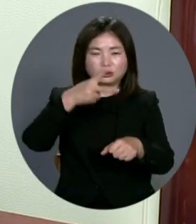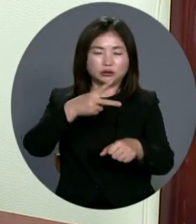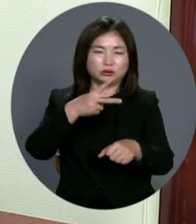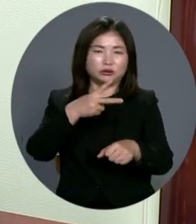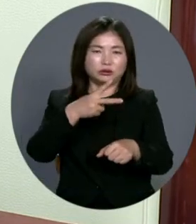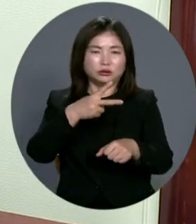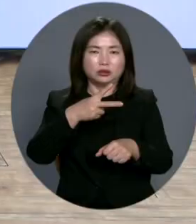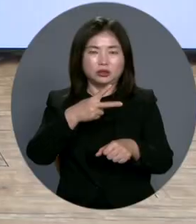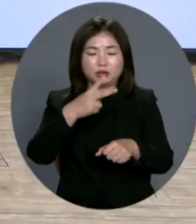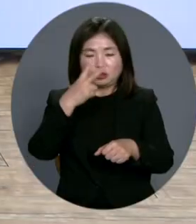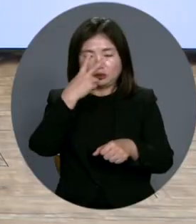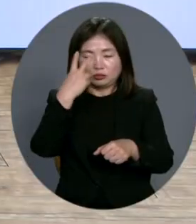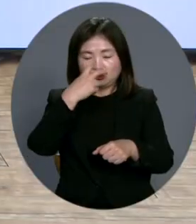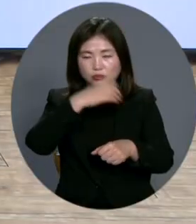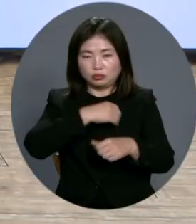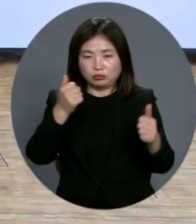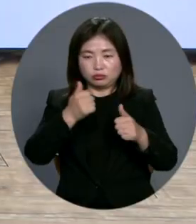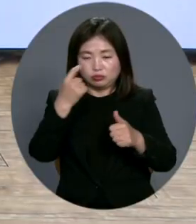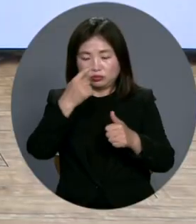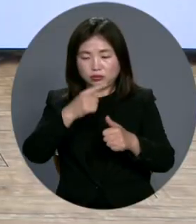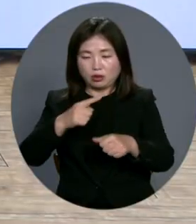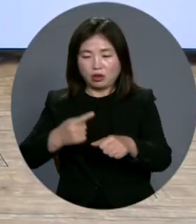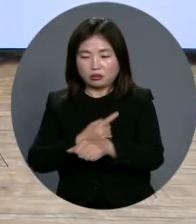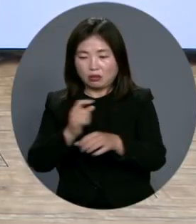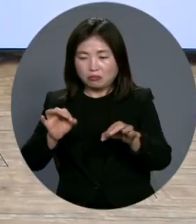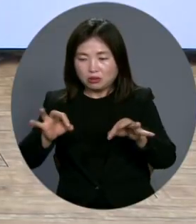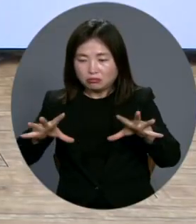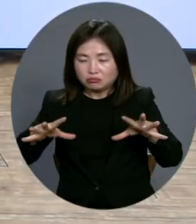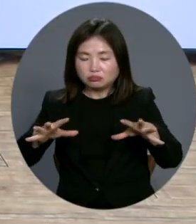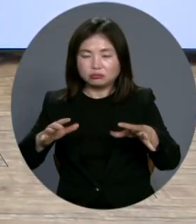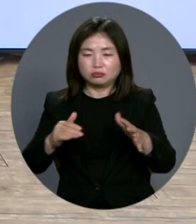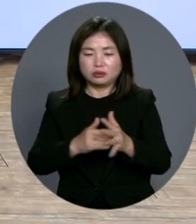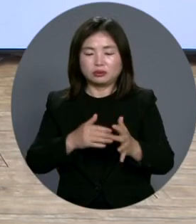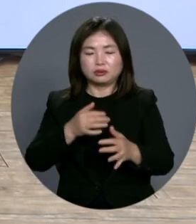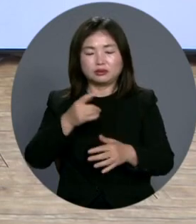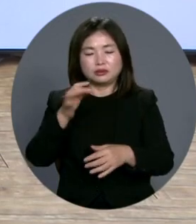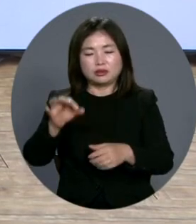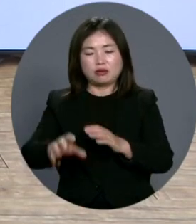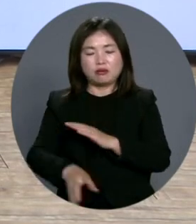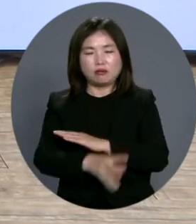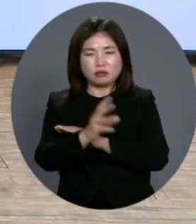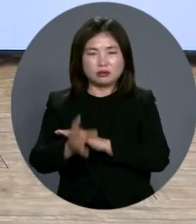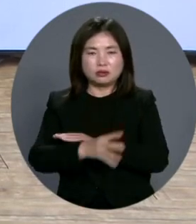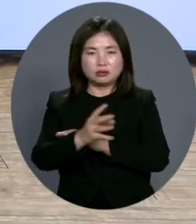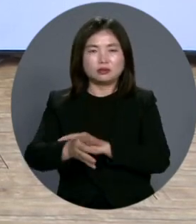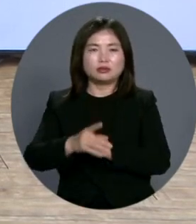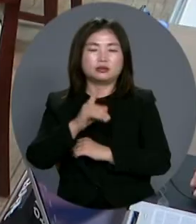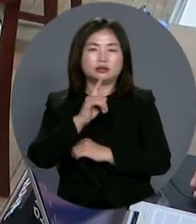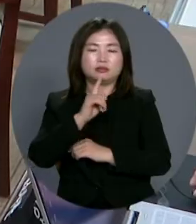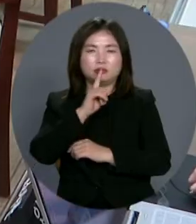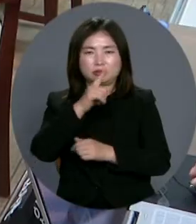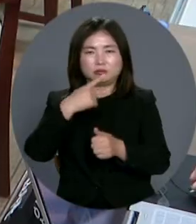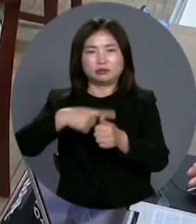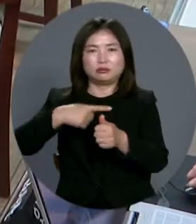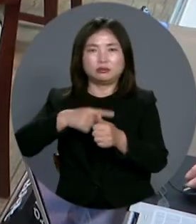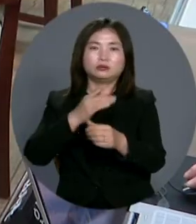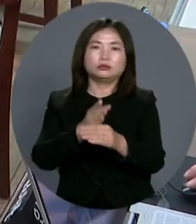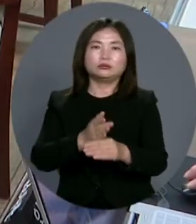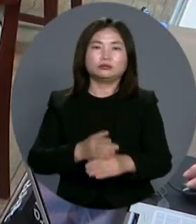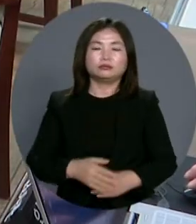대구 경찰청 국가만 한시간 만에 끝나면서 보여주기식 맹탕 감사에 거쳤다는 지적도